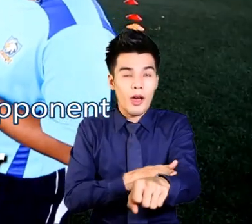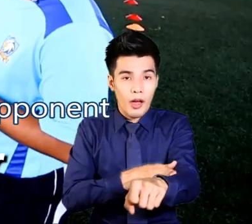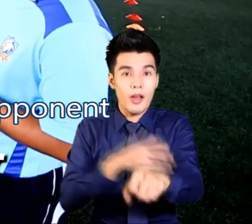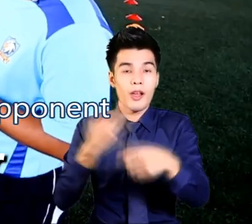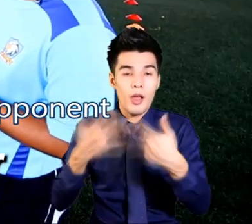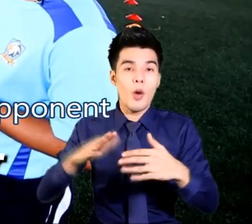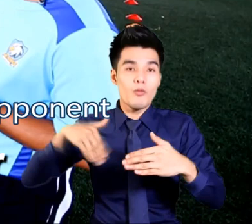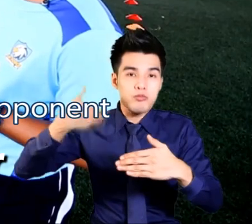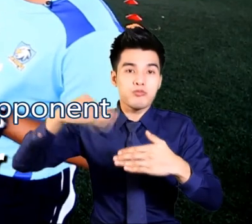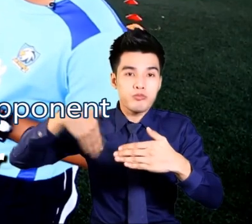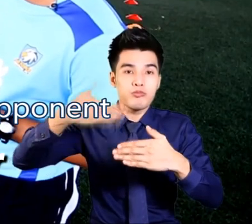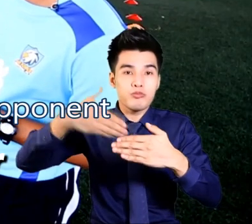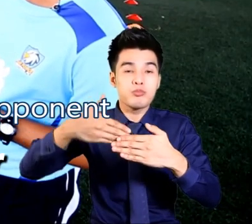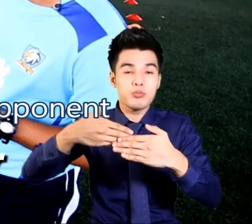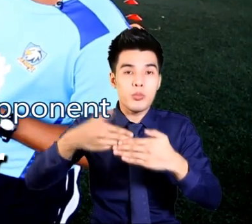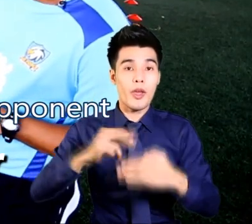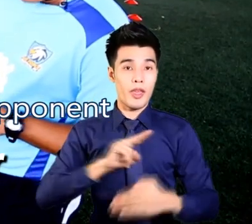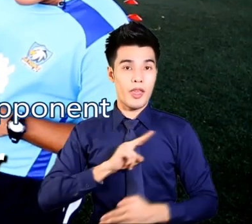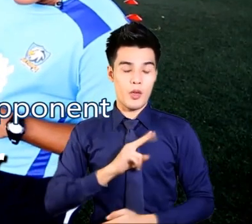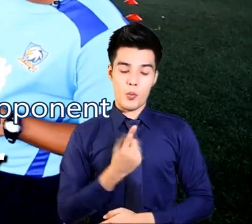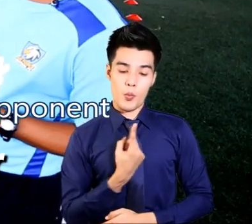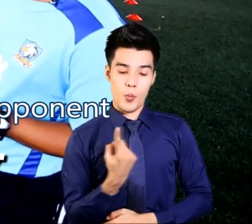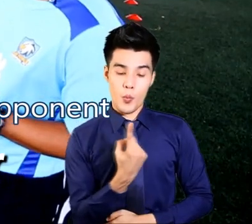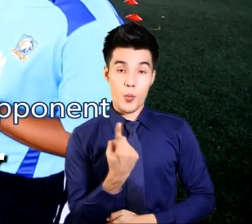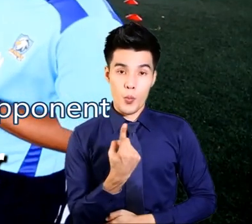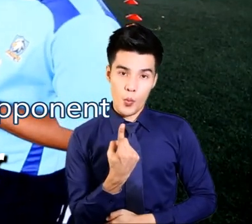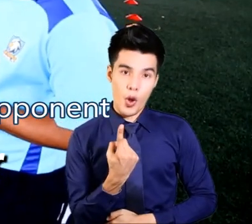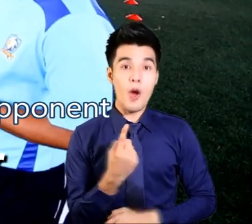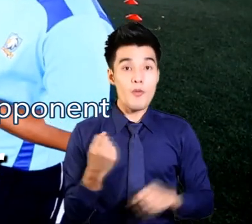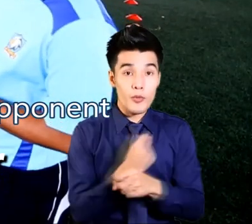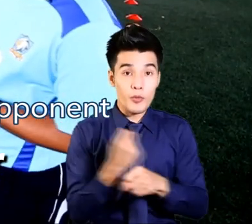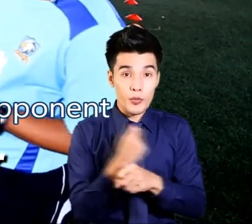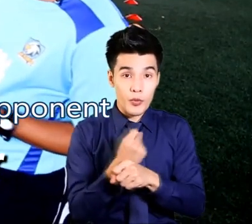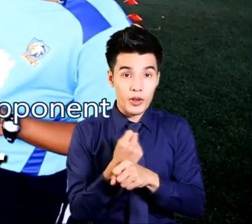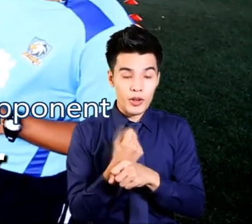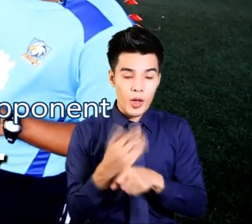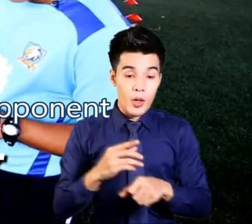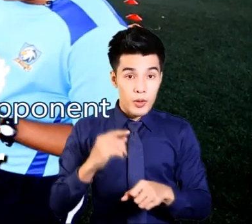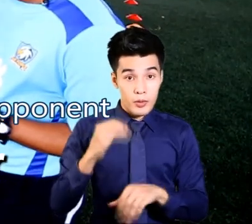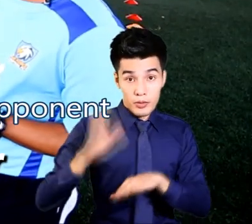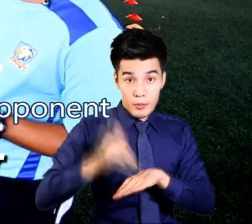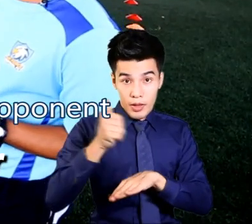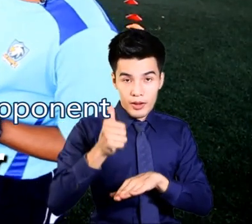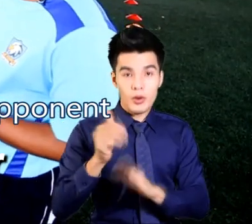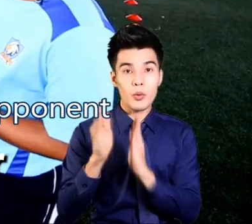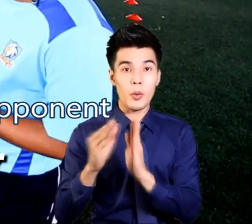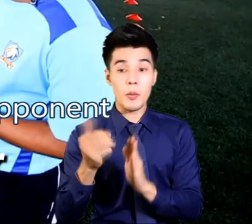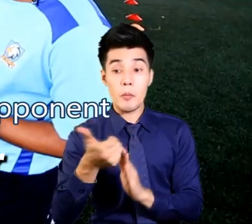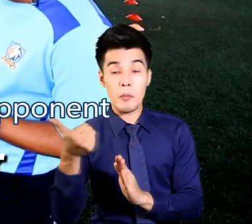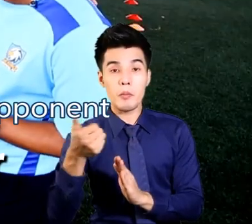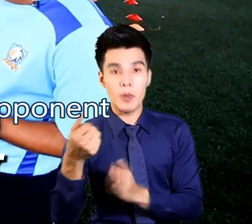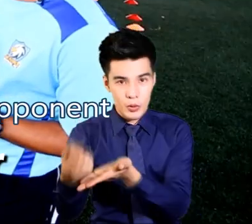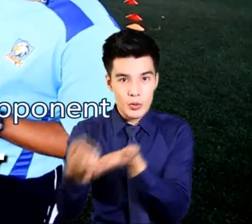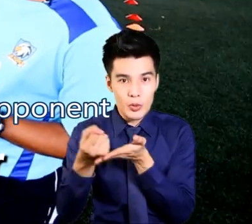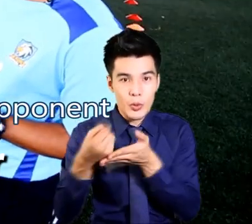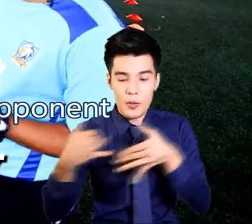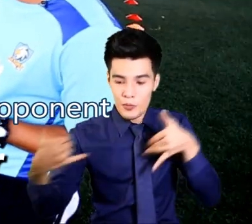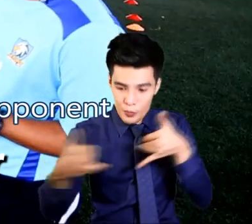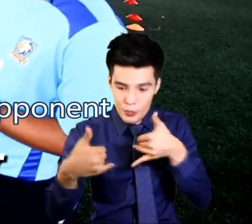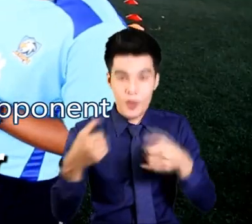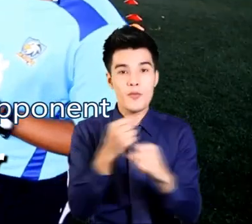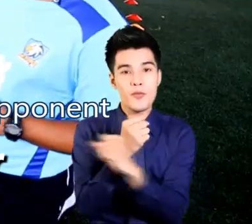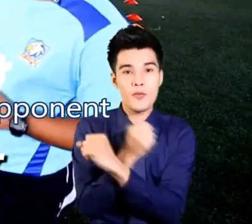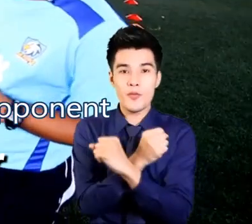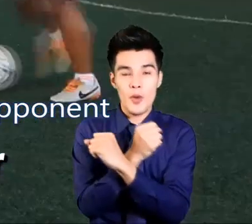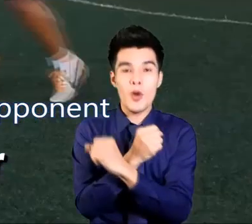ต้นจากการฝึกโดยไม่มีต่อสู้ก่อนหลังจากนั้นเริ่มสถานการณ์มีคู่ต่อสู้แล้วคิดเลยว่าสถานการแบบนี้ควจะใช้ลูกนี้ตอน